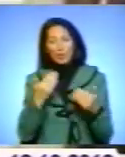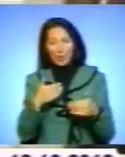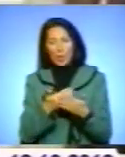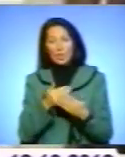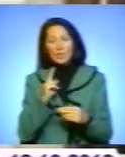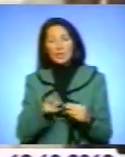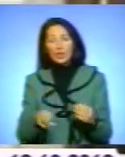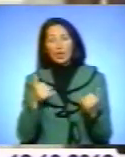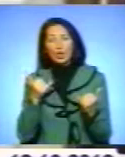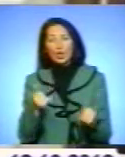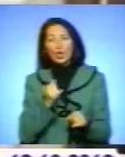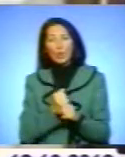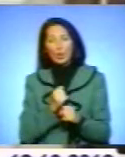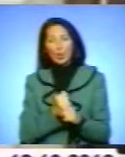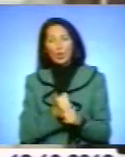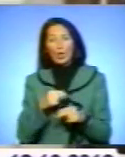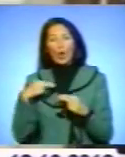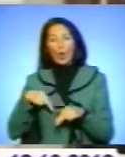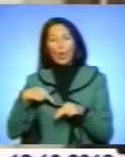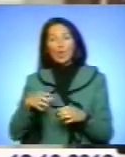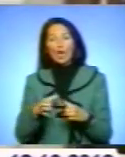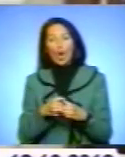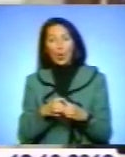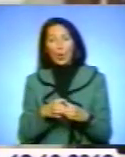Сьогодні працює робоча група.